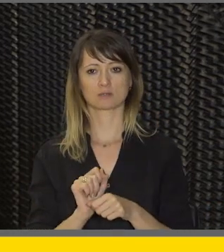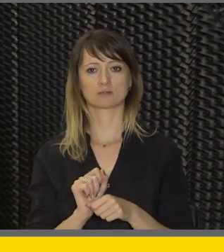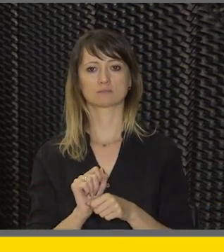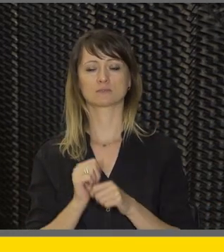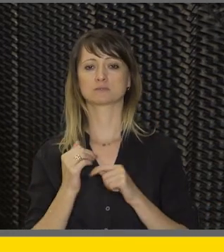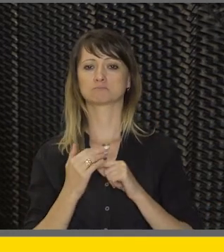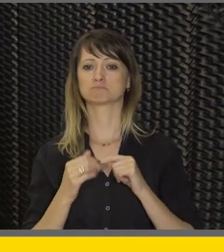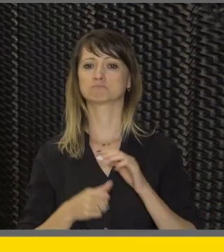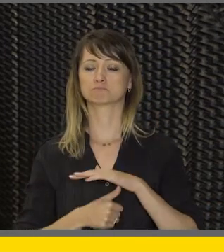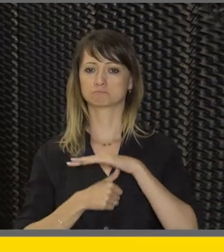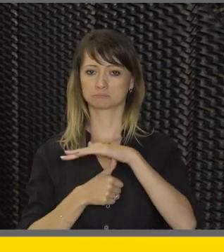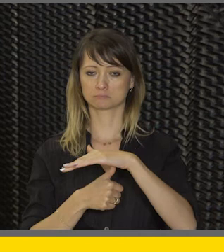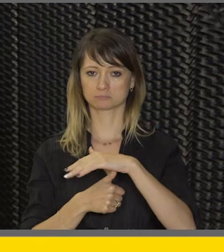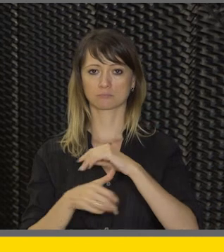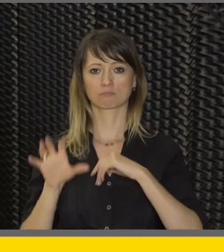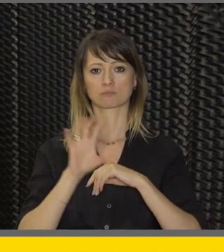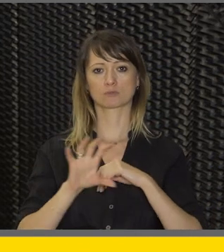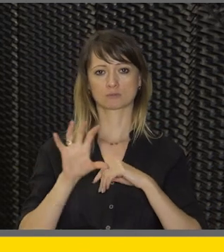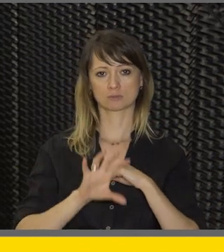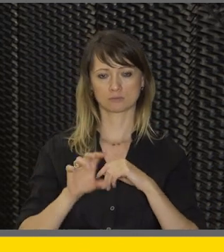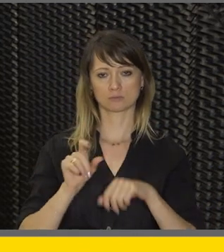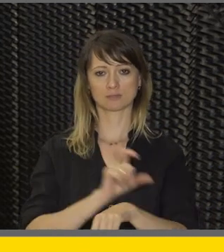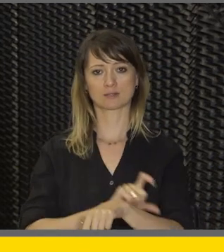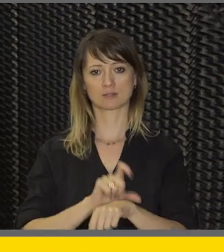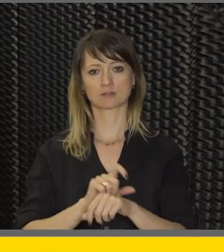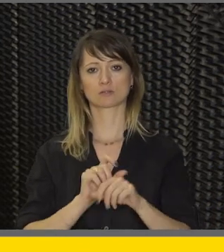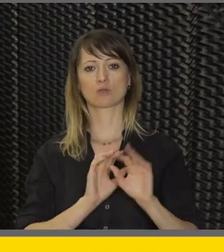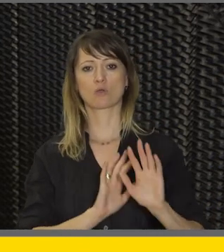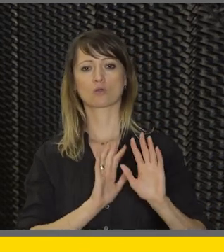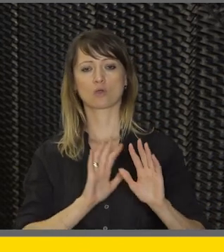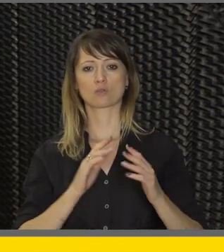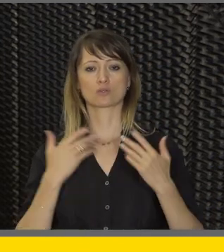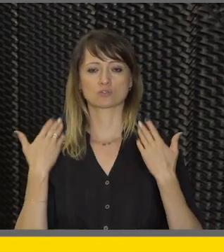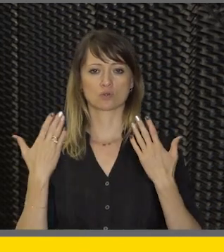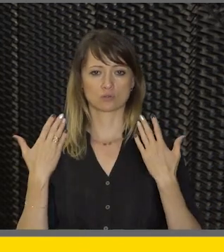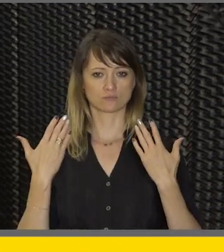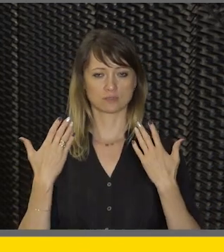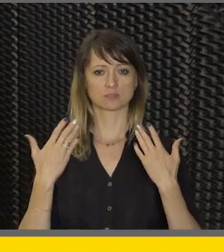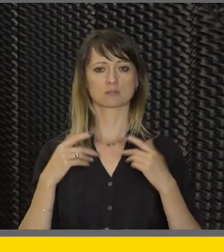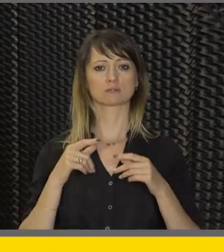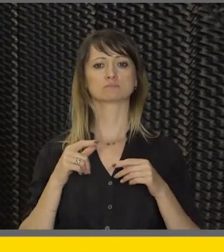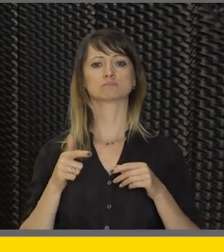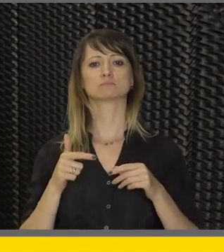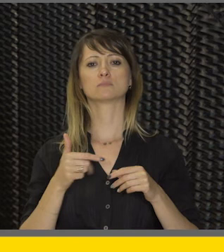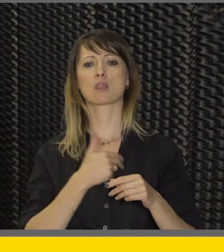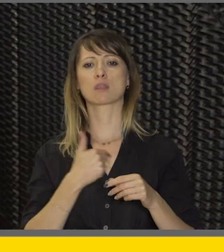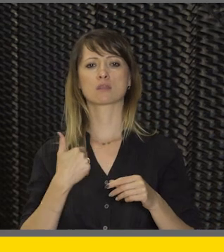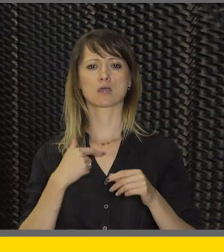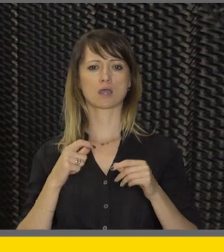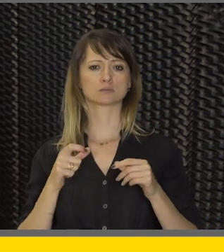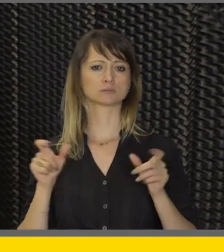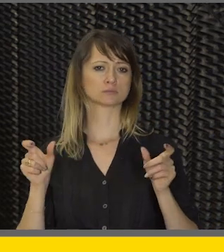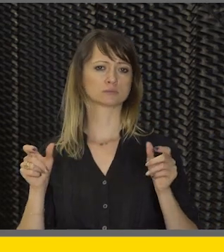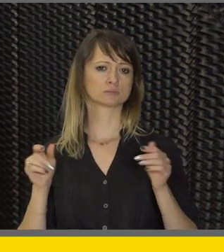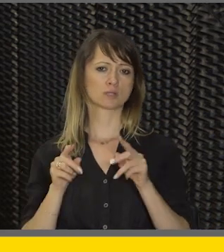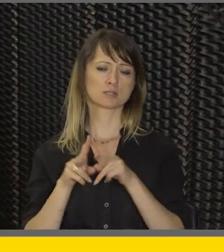Reprezentuję, tak jak mówię, Obserwatorium Technologii dla Ochrony Środowiska. Nasz zakres działań tutaj zebrany, ja go nie będę czytał, bo to nie o to